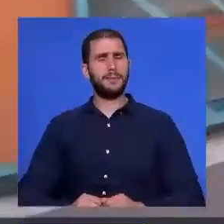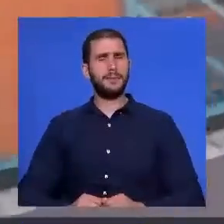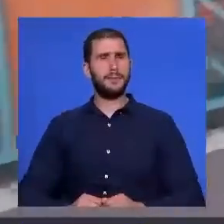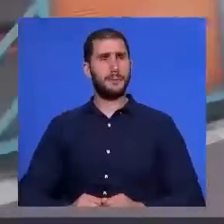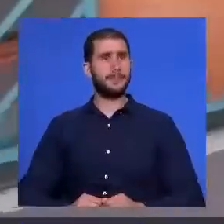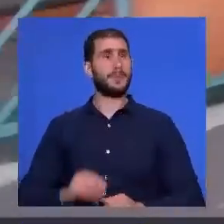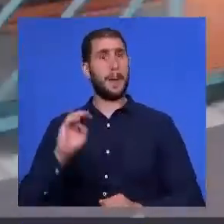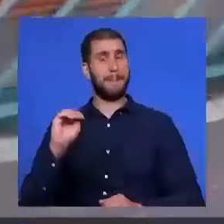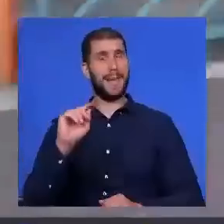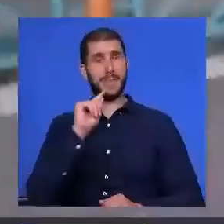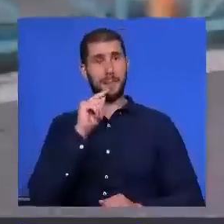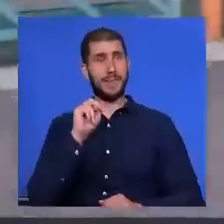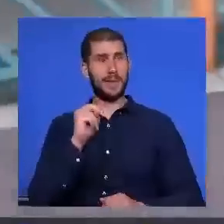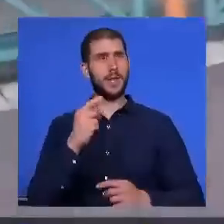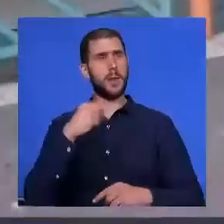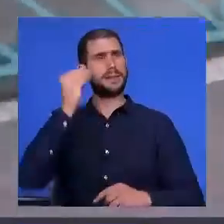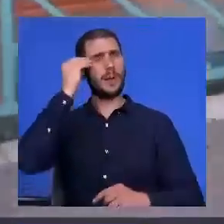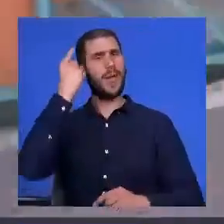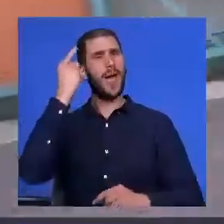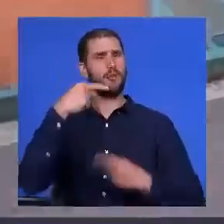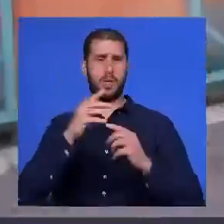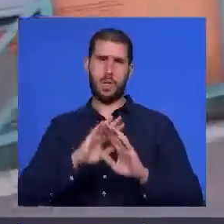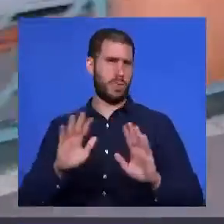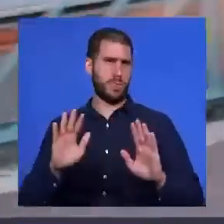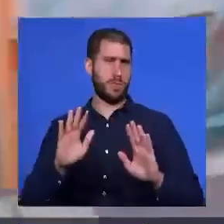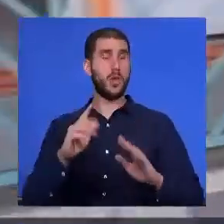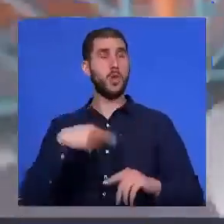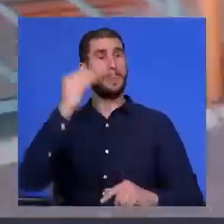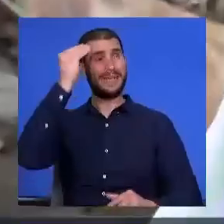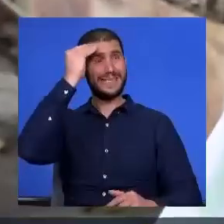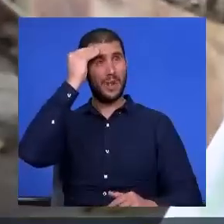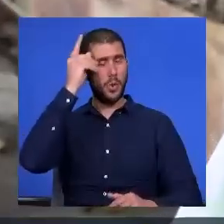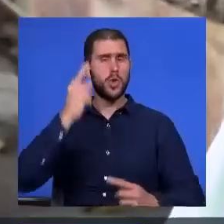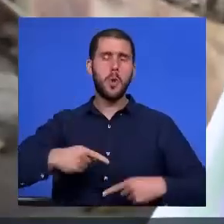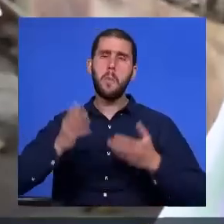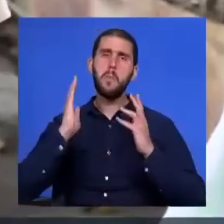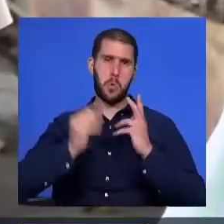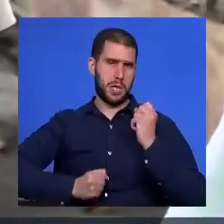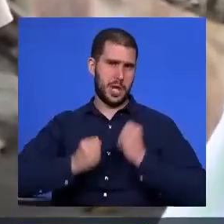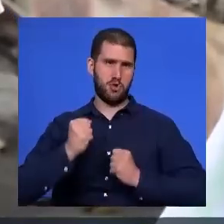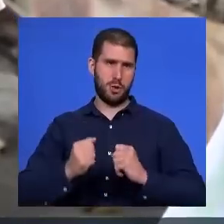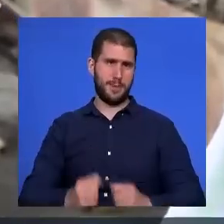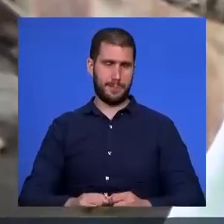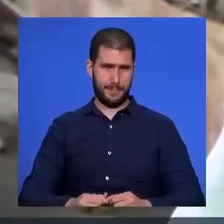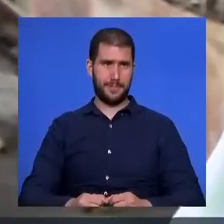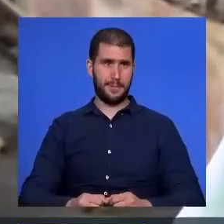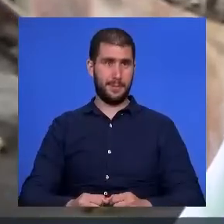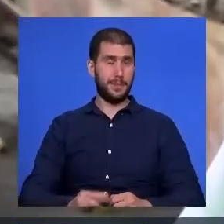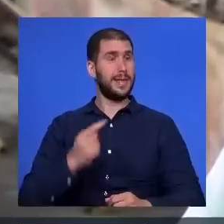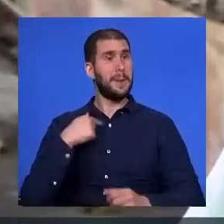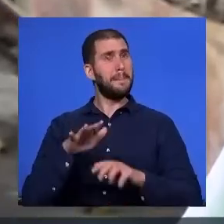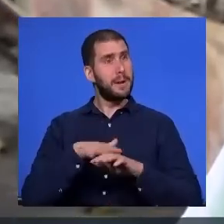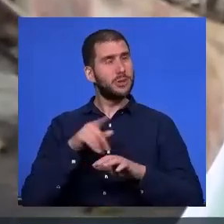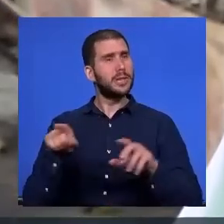למאיה תמר ונטע אין יום זיכרון אחד בשנה. שיום הזיכרון הוא יום ממש קשה, וכאילו אני